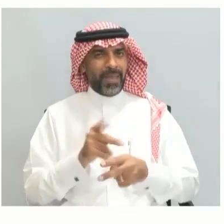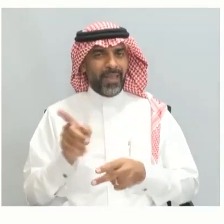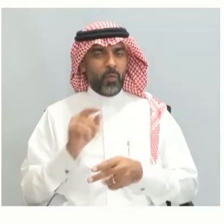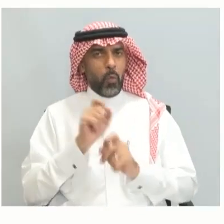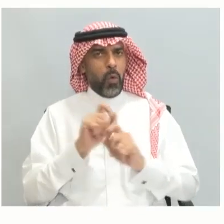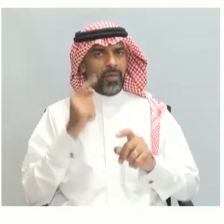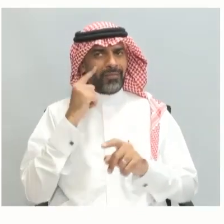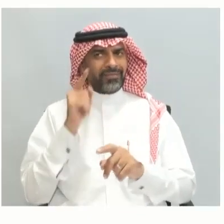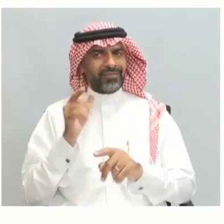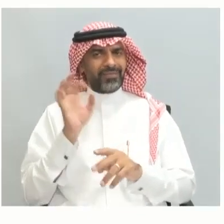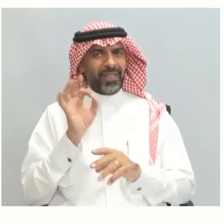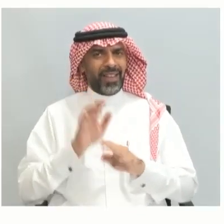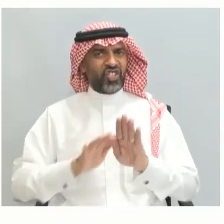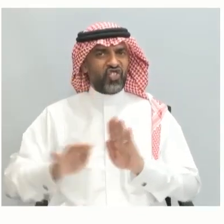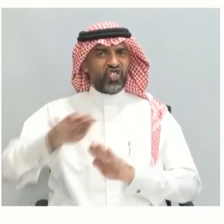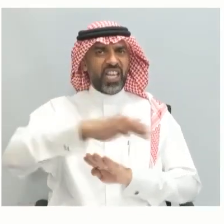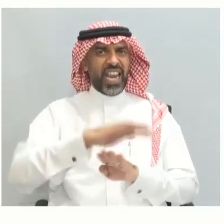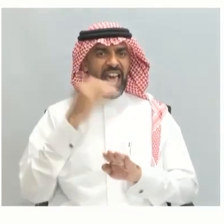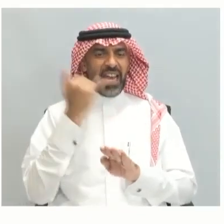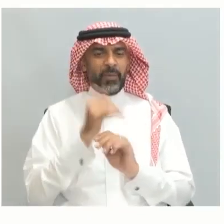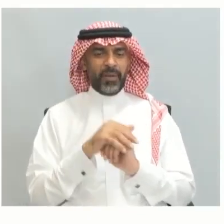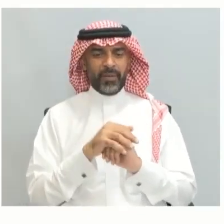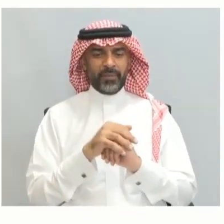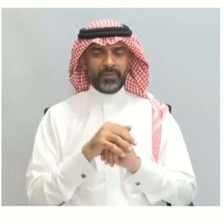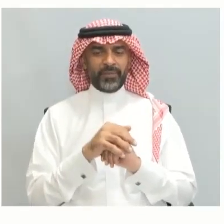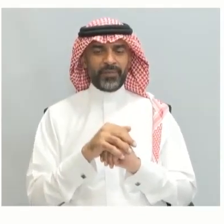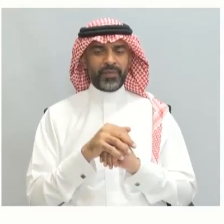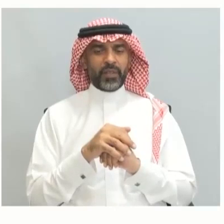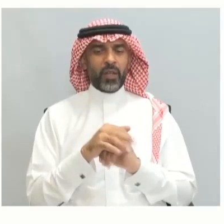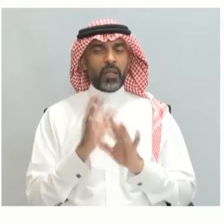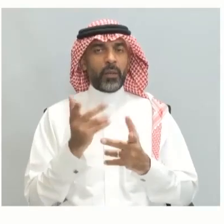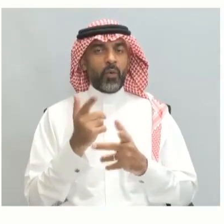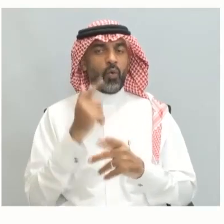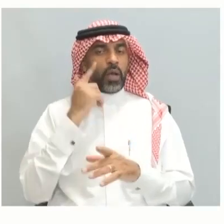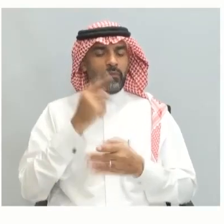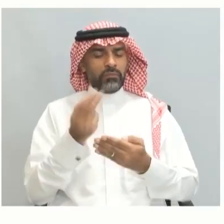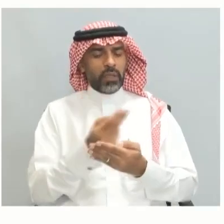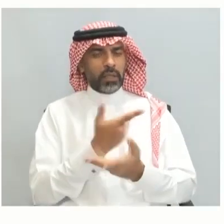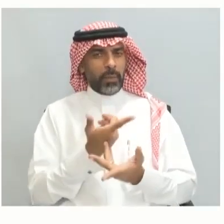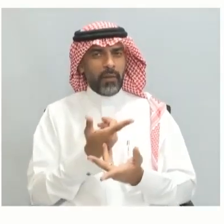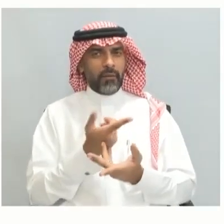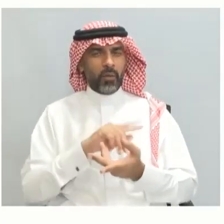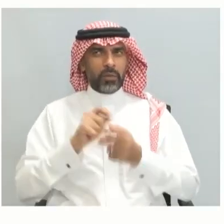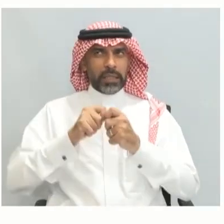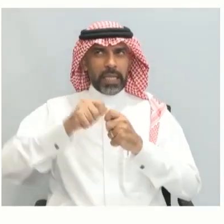امامنا حيث اعتمدوا على القياسات الفلكيه والرياضيه في هذا المج